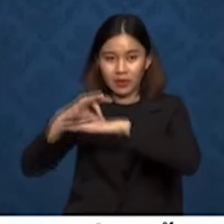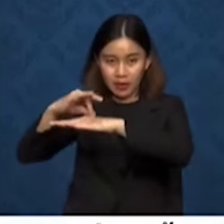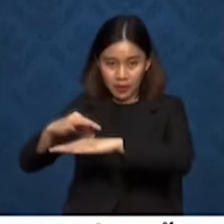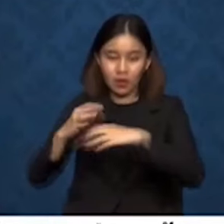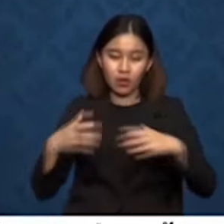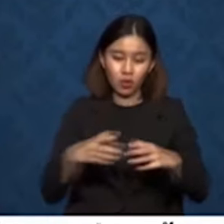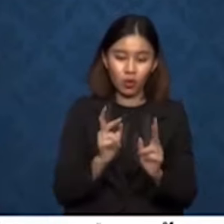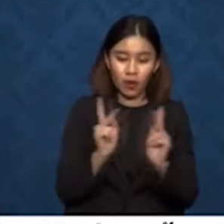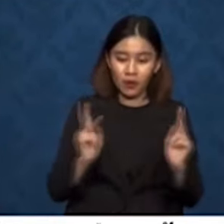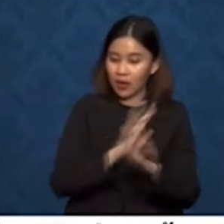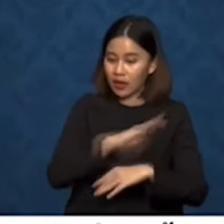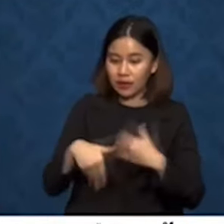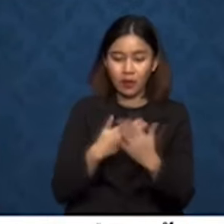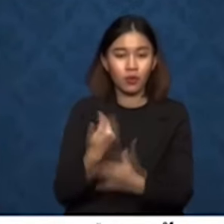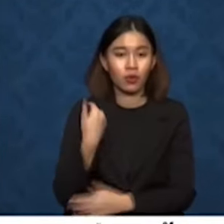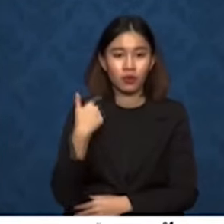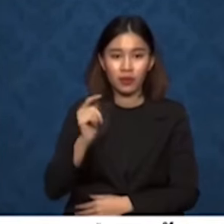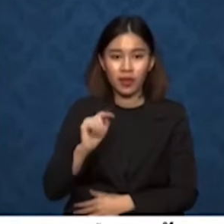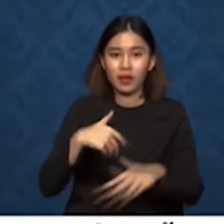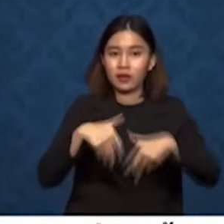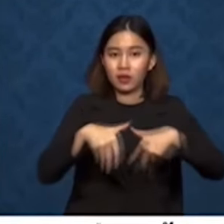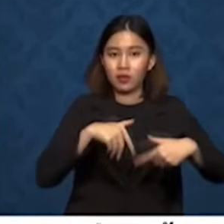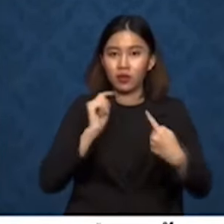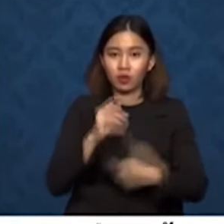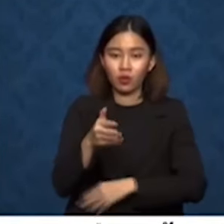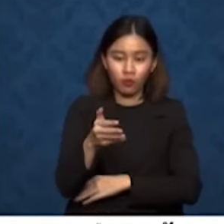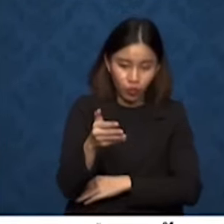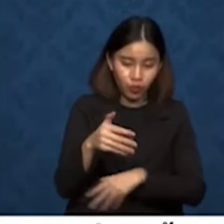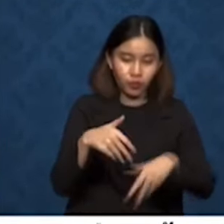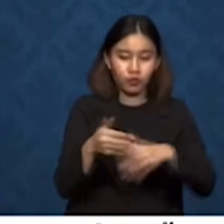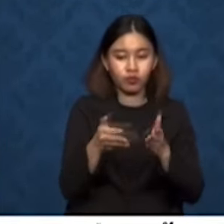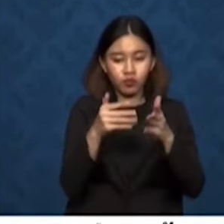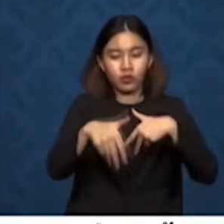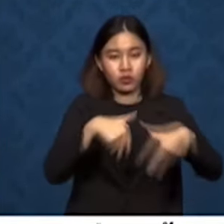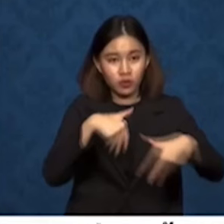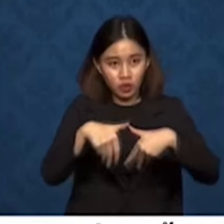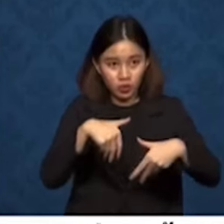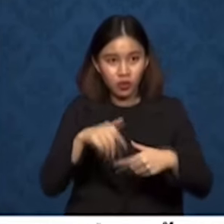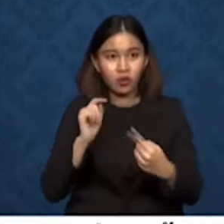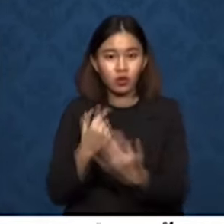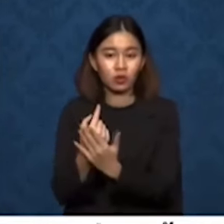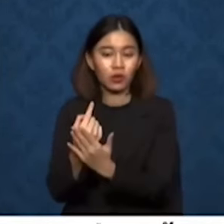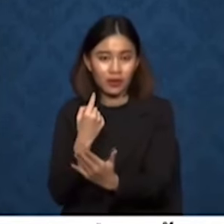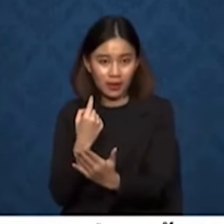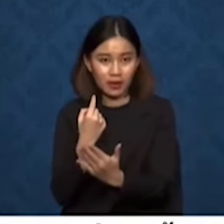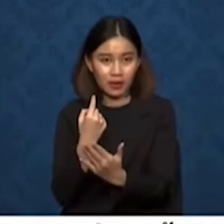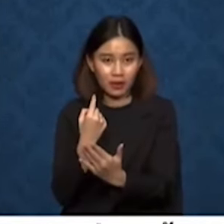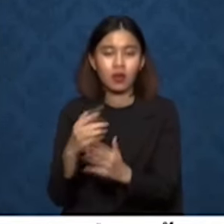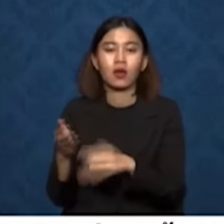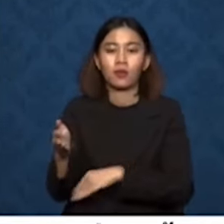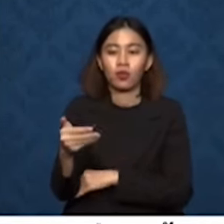คณะกรรมการทั้งหมดก็ประกอบไปด้วยพี่น้องที่เป็นประมงพื้นบ้านพี่น้องที่เป็นผู้แทนจากประมง